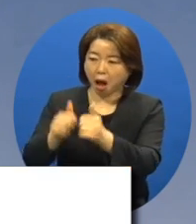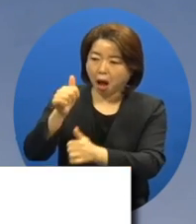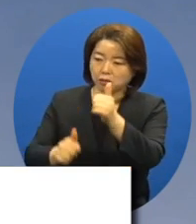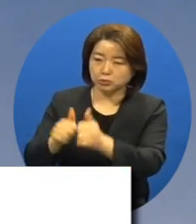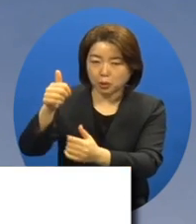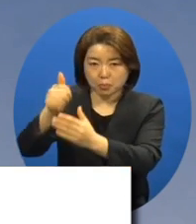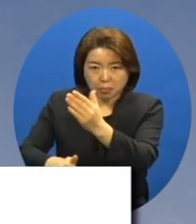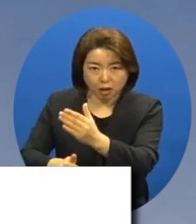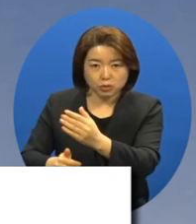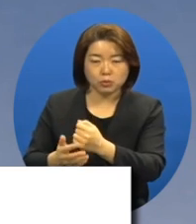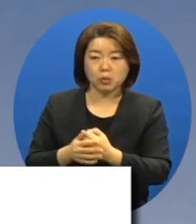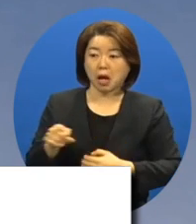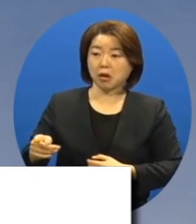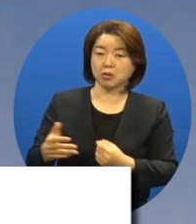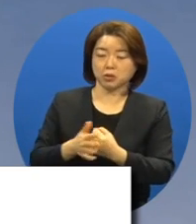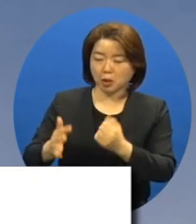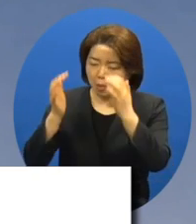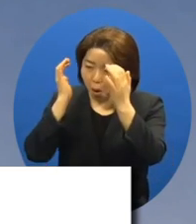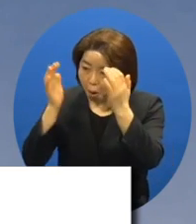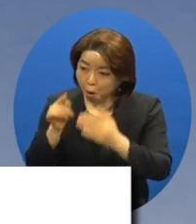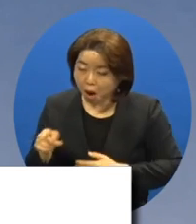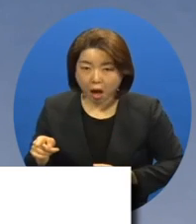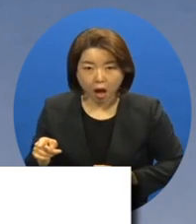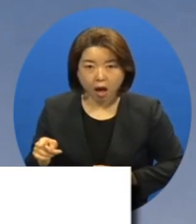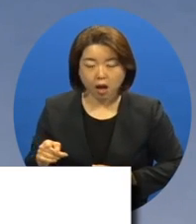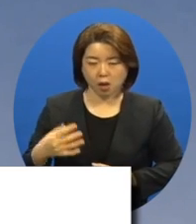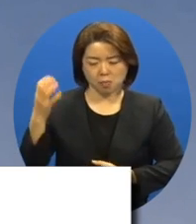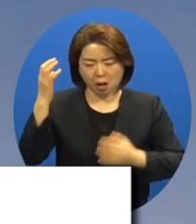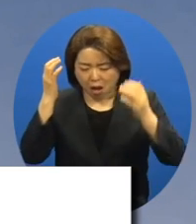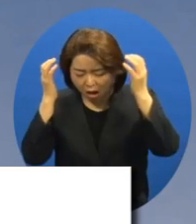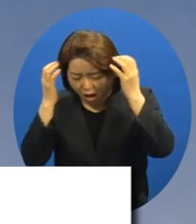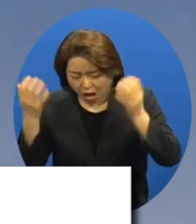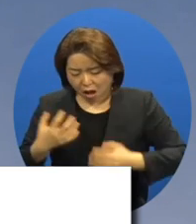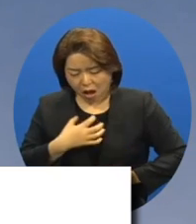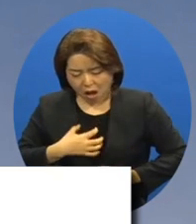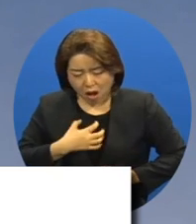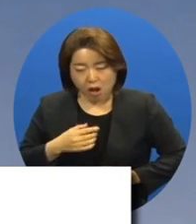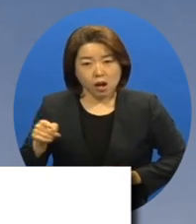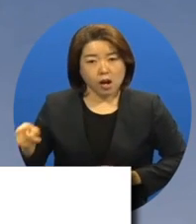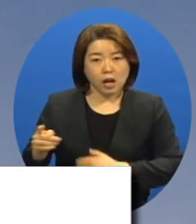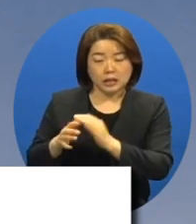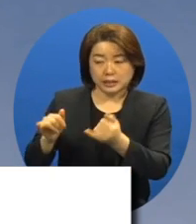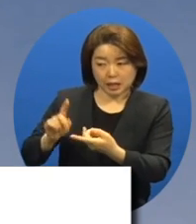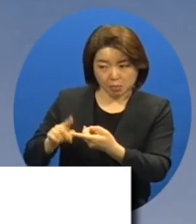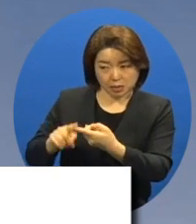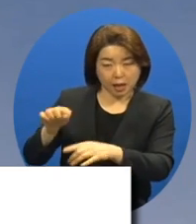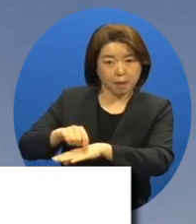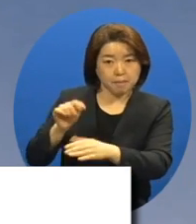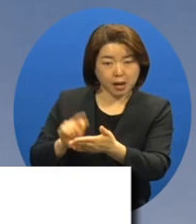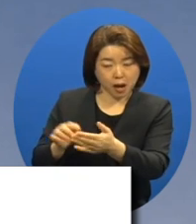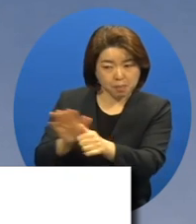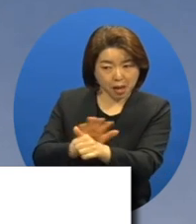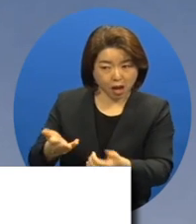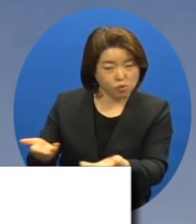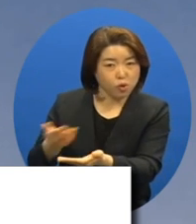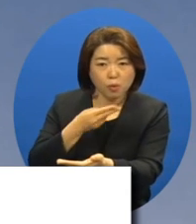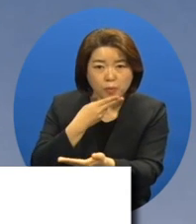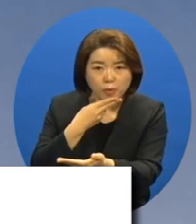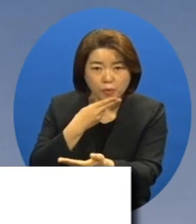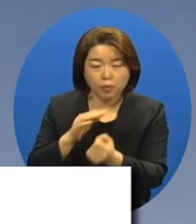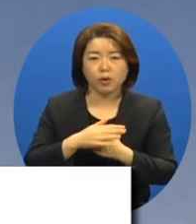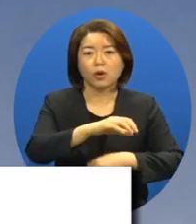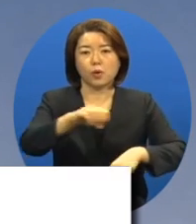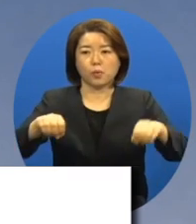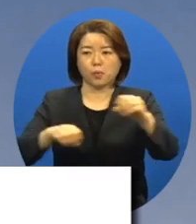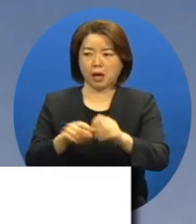들고 그것 때문에 혼란스러워 하고 고통스러워하는 그 사람들에 대한 마음의 별이가 없이 오히려